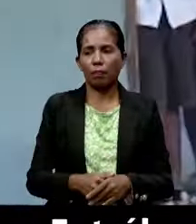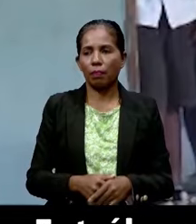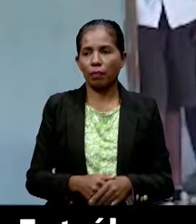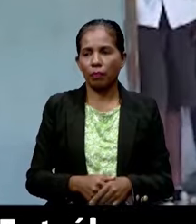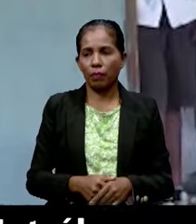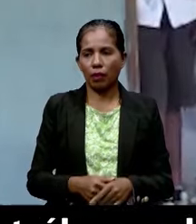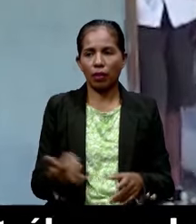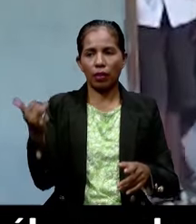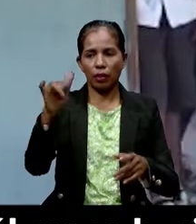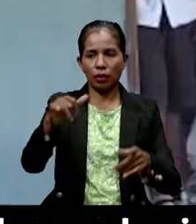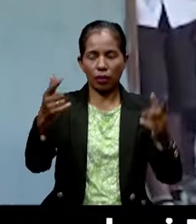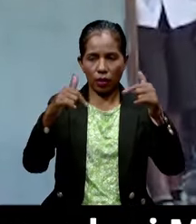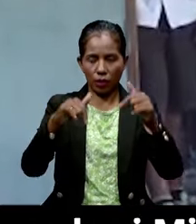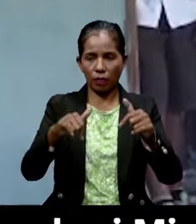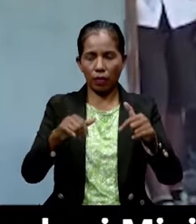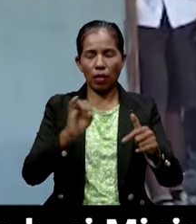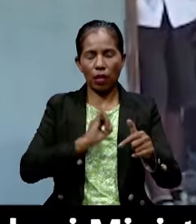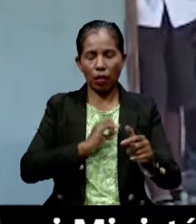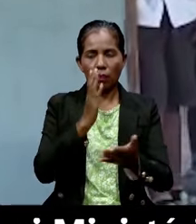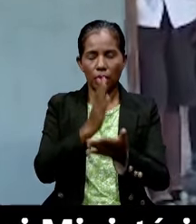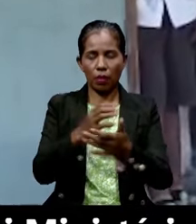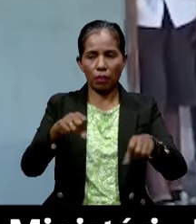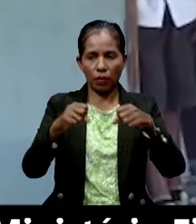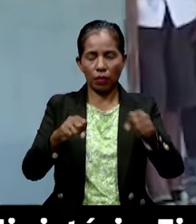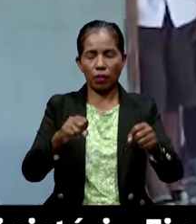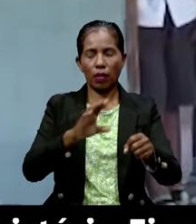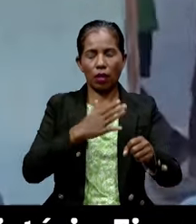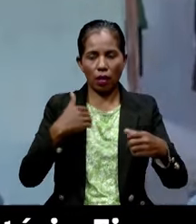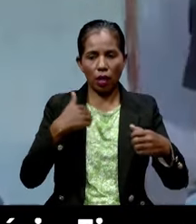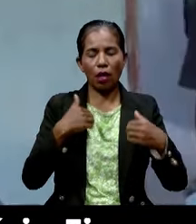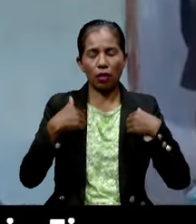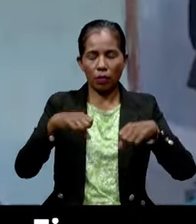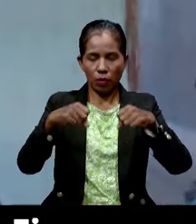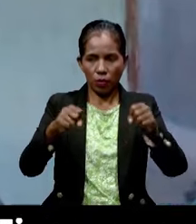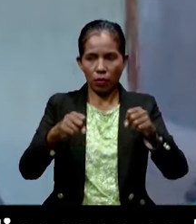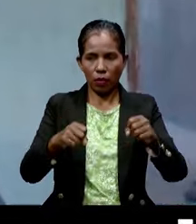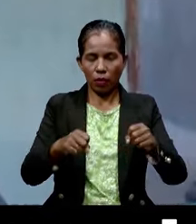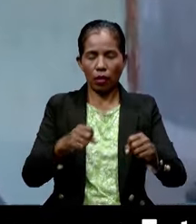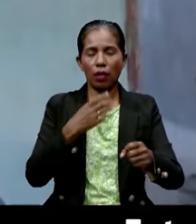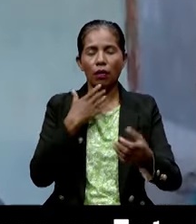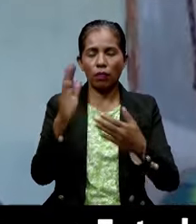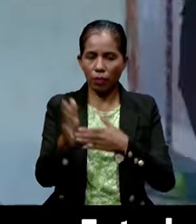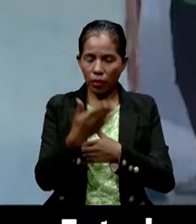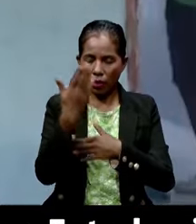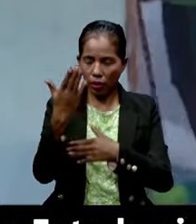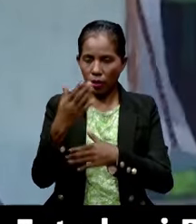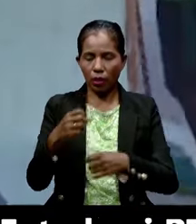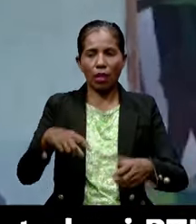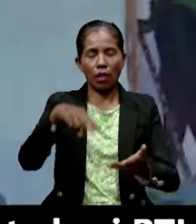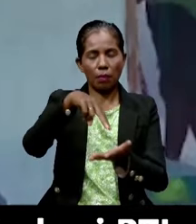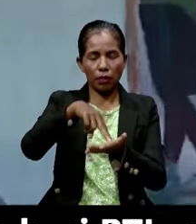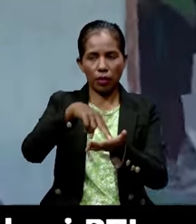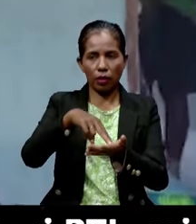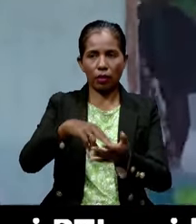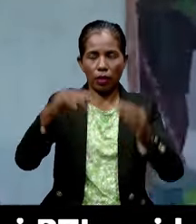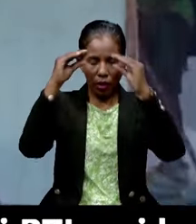Depois sira mai au para tia motor, au sira kamata au sia motor lete, au komperment de tia sira de repente hamri, sira tan dan